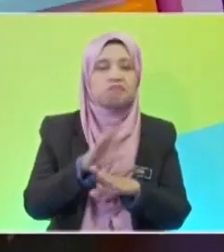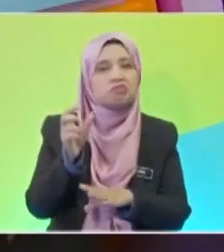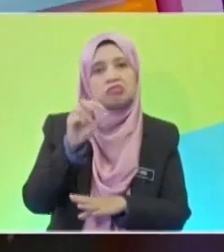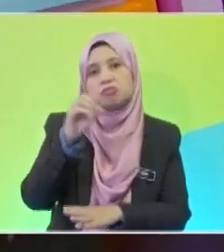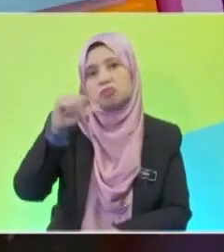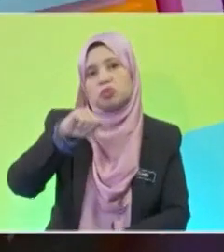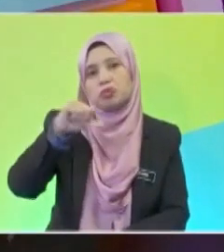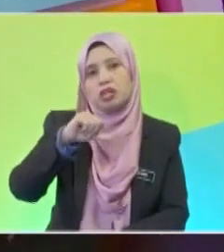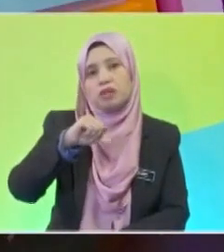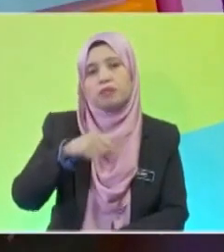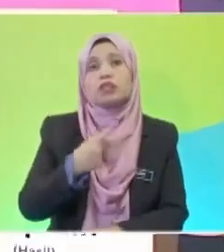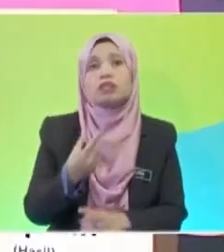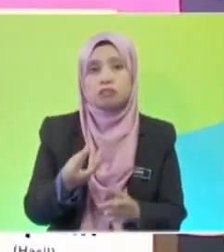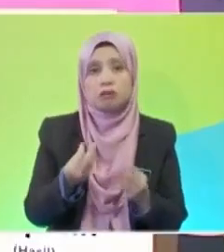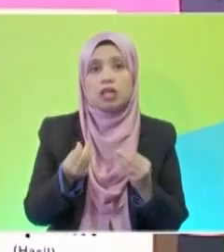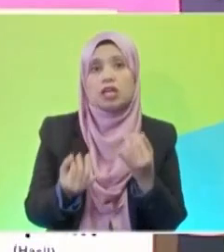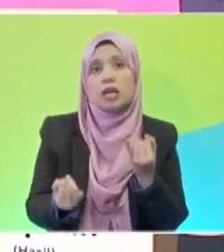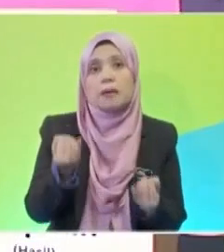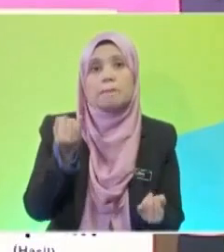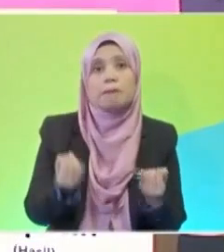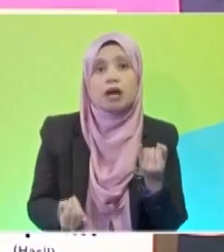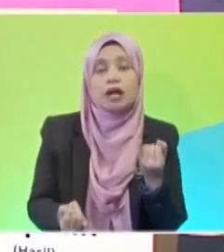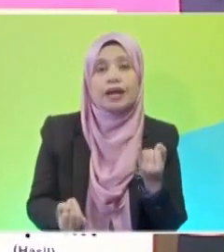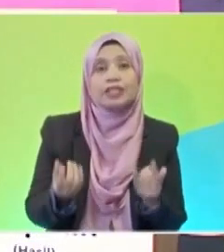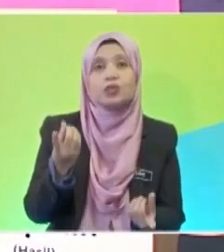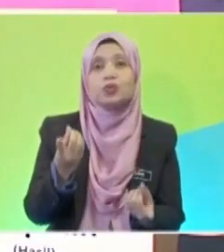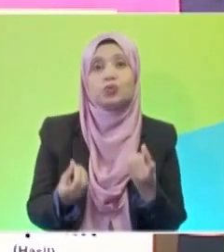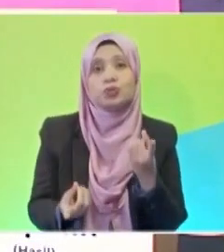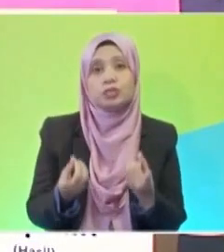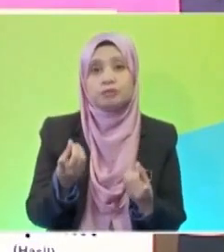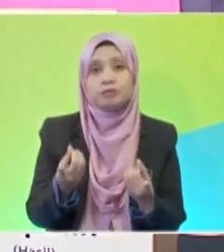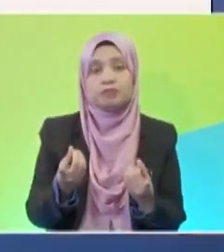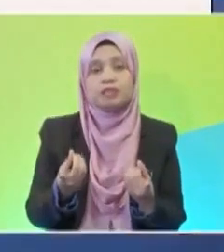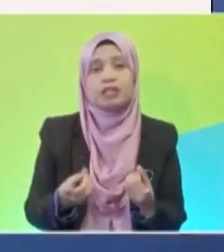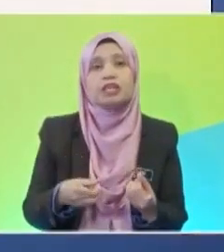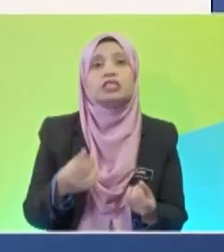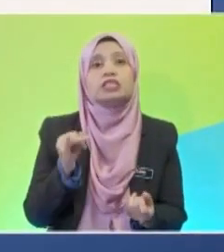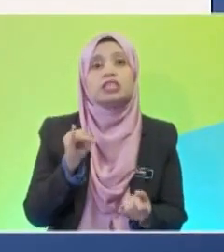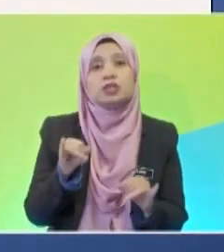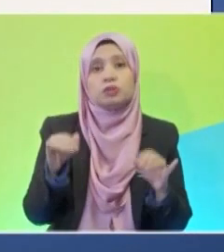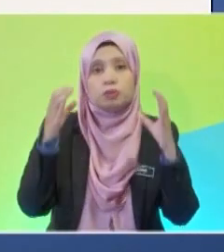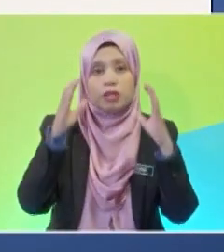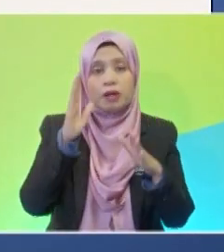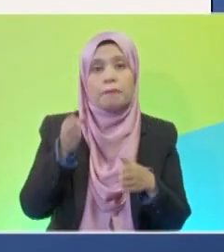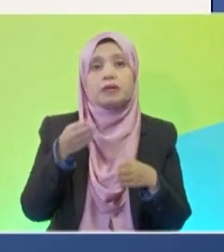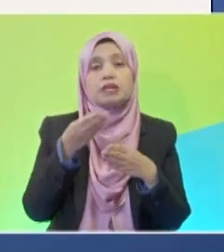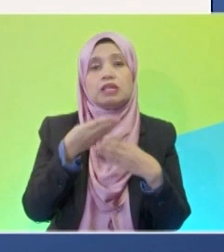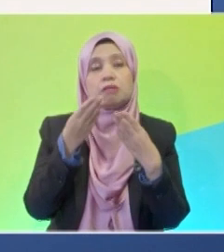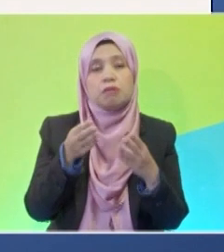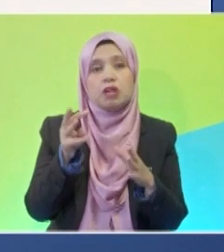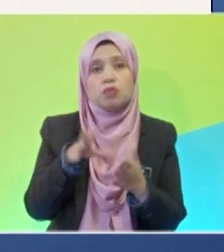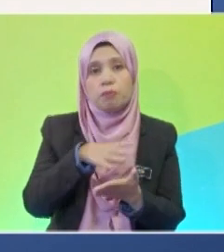cikgu berikan awak maklumat imbangan duga, petikan sahaja, dan cikgu berikan maklumat tambahan berkaitan pelarasan.